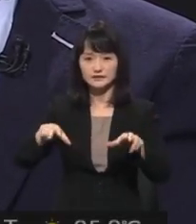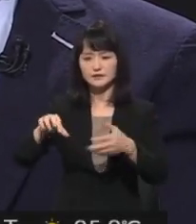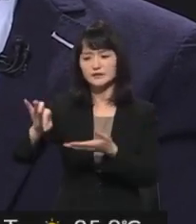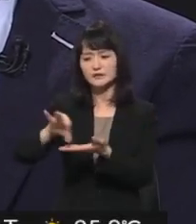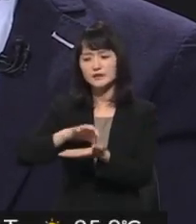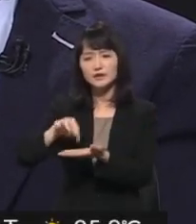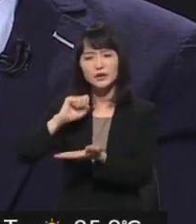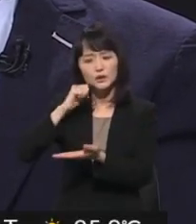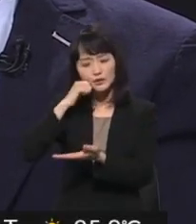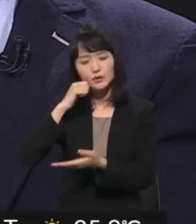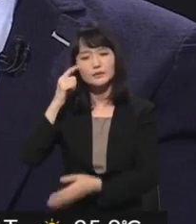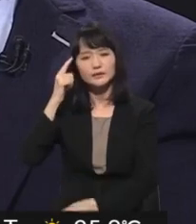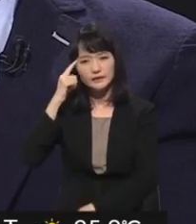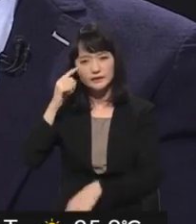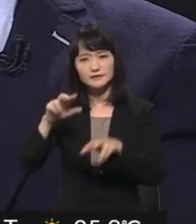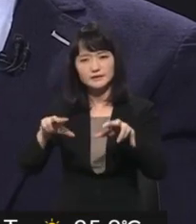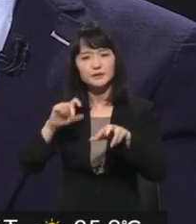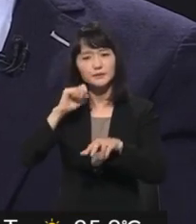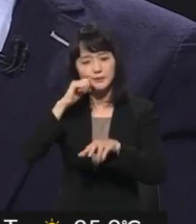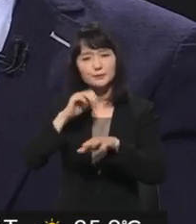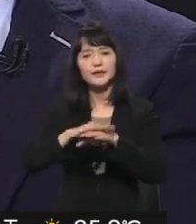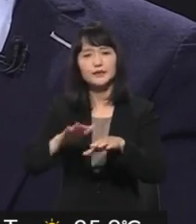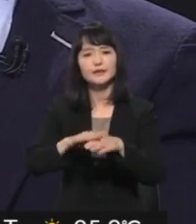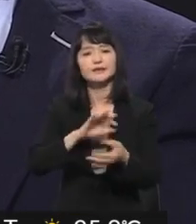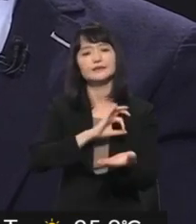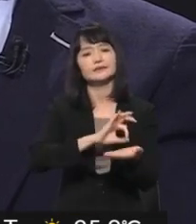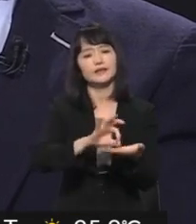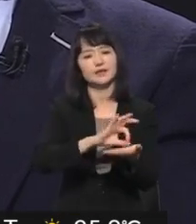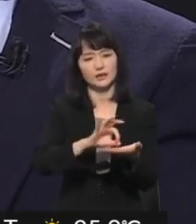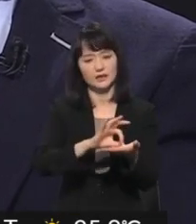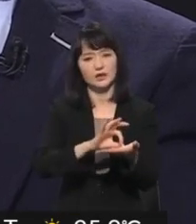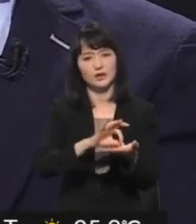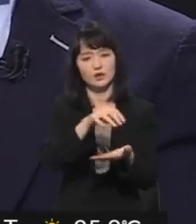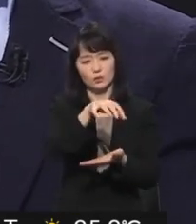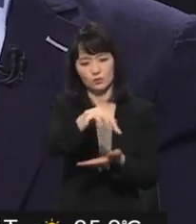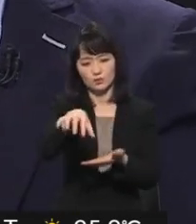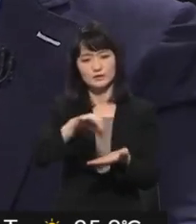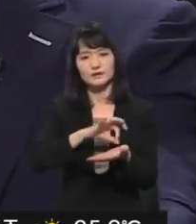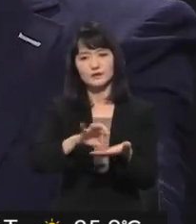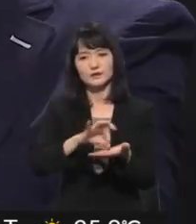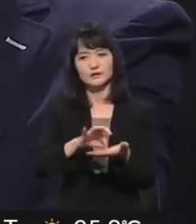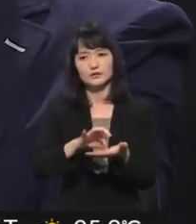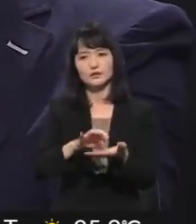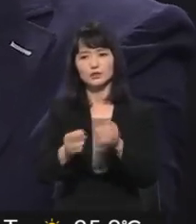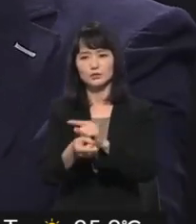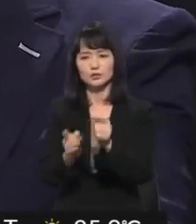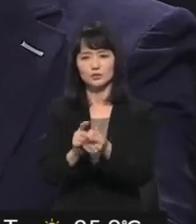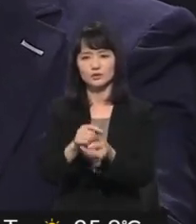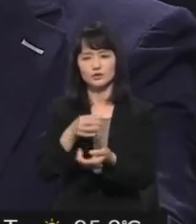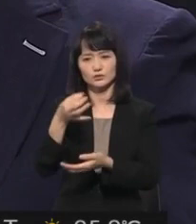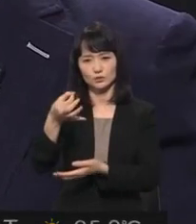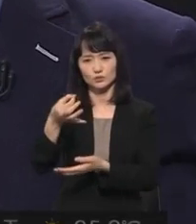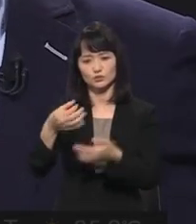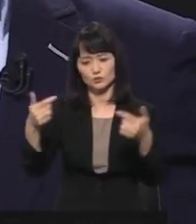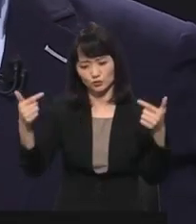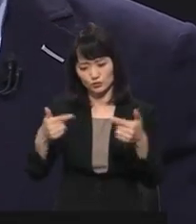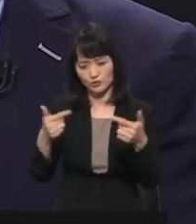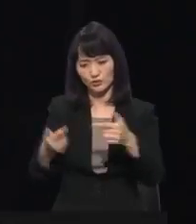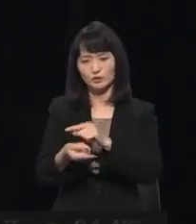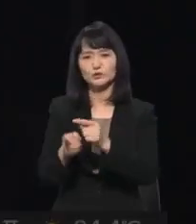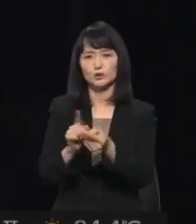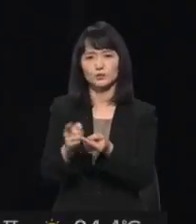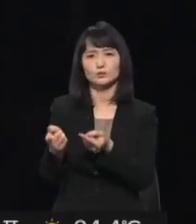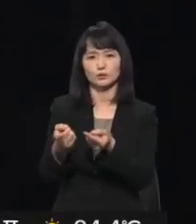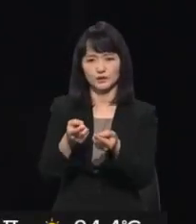딜레마를 잘 극복해 가면서 쓸만한 것을 쓰되 또 교 불 9반 줄여 나가는 일은 방향으로 좀 여야가 머리맡에 쓰면 좋겠습니다 알겟습니다